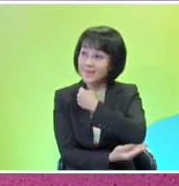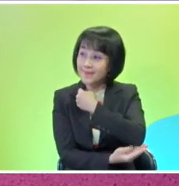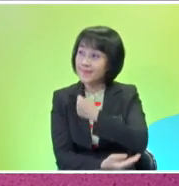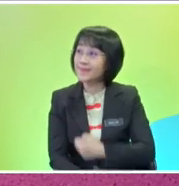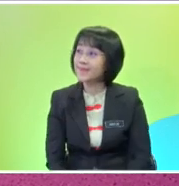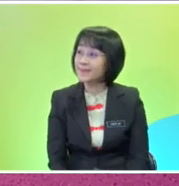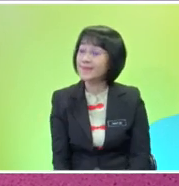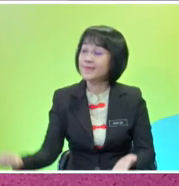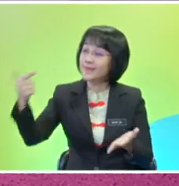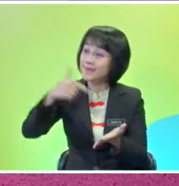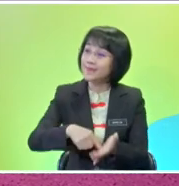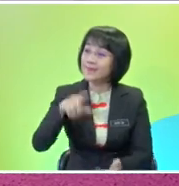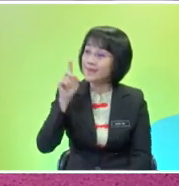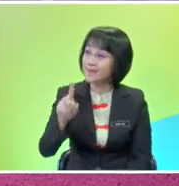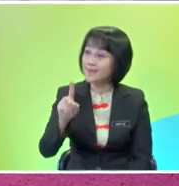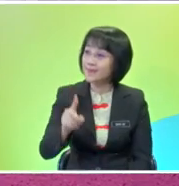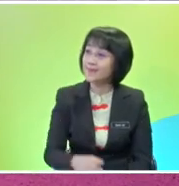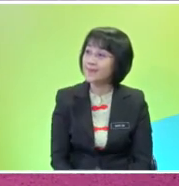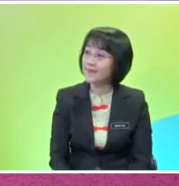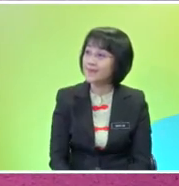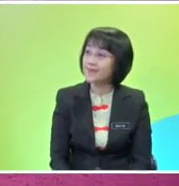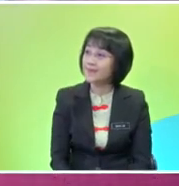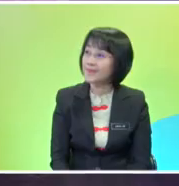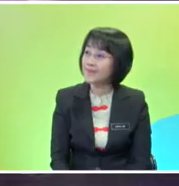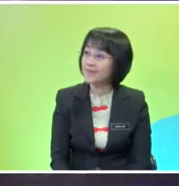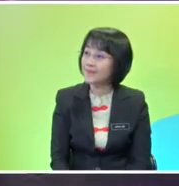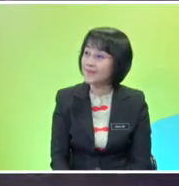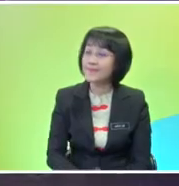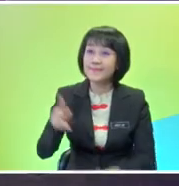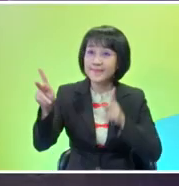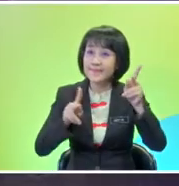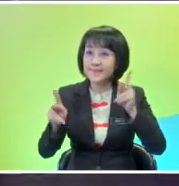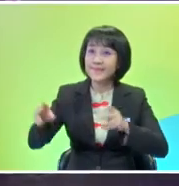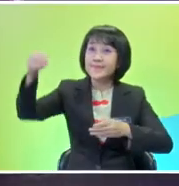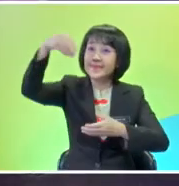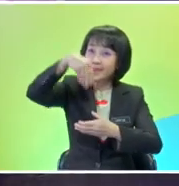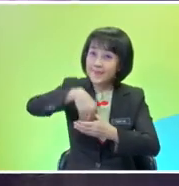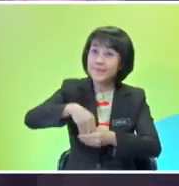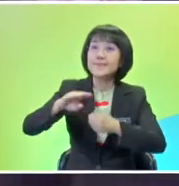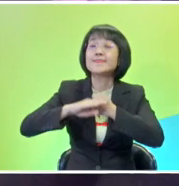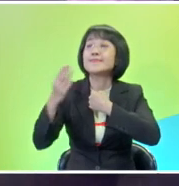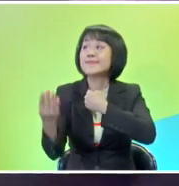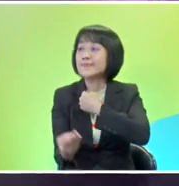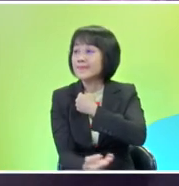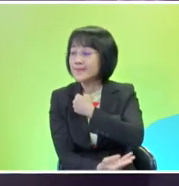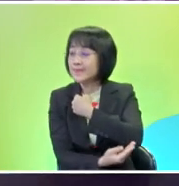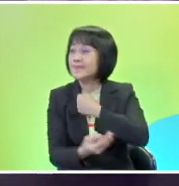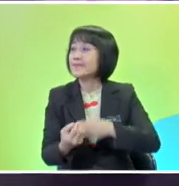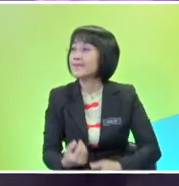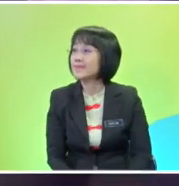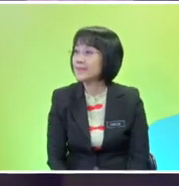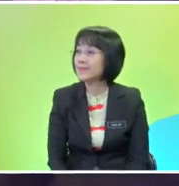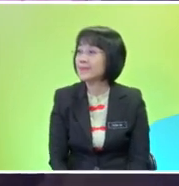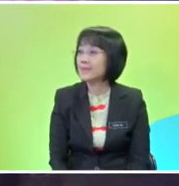a lagi satu lagi satu okey Cikgu alihkan ehah kereta berada di dalam bakulah okey